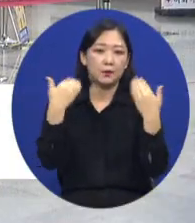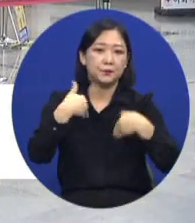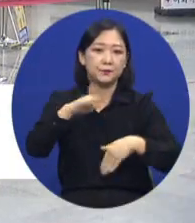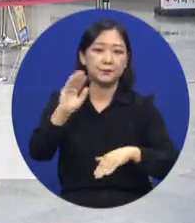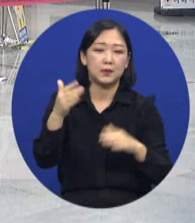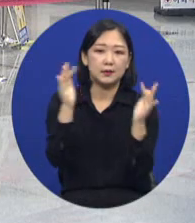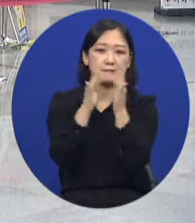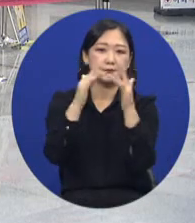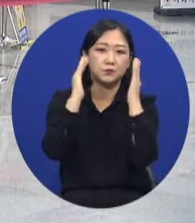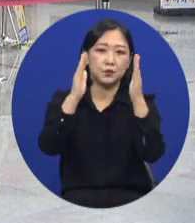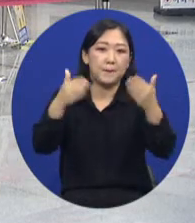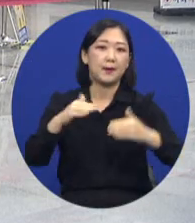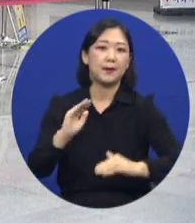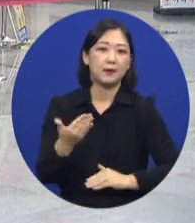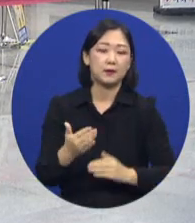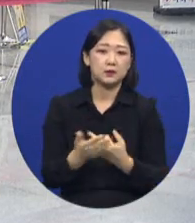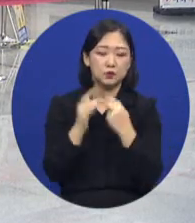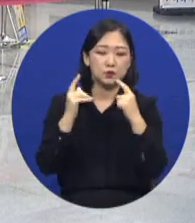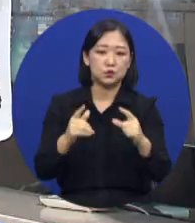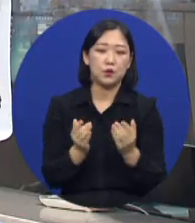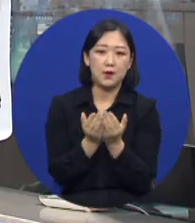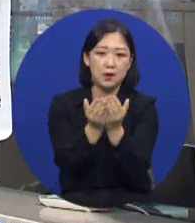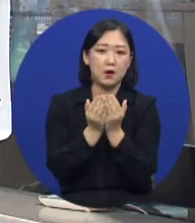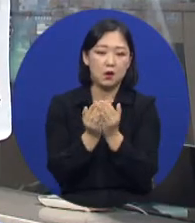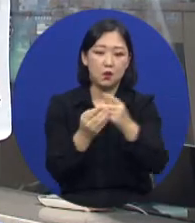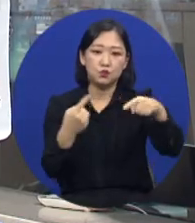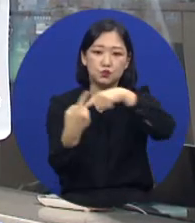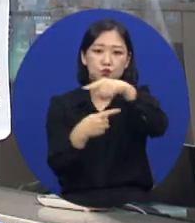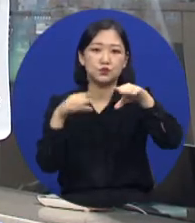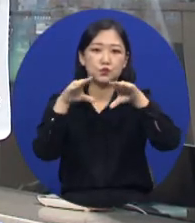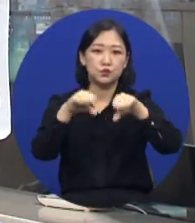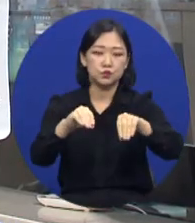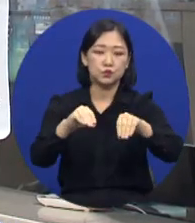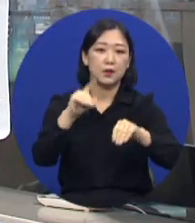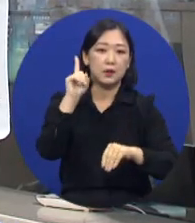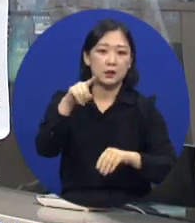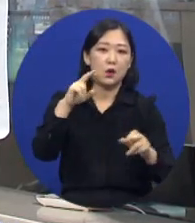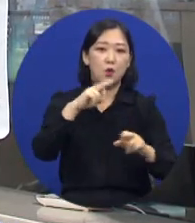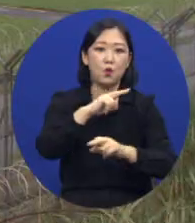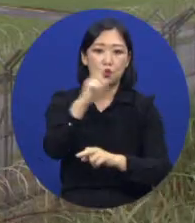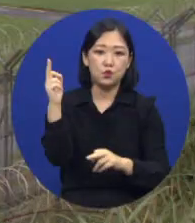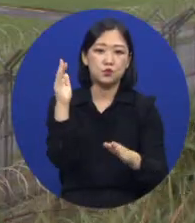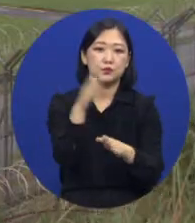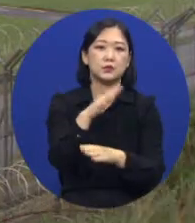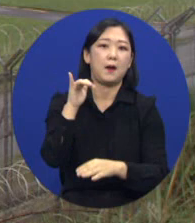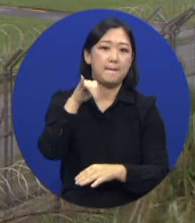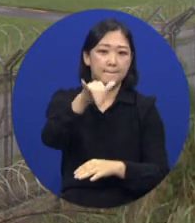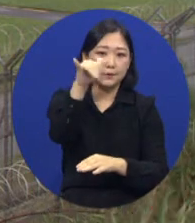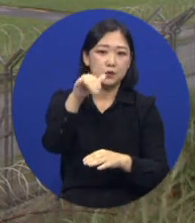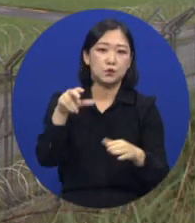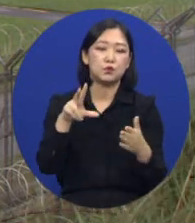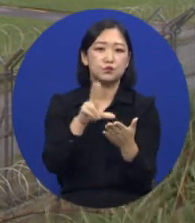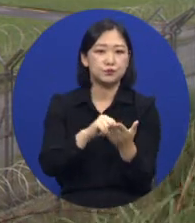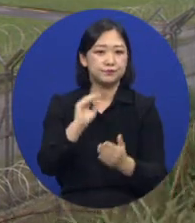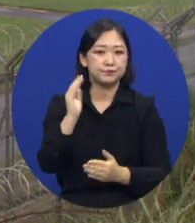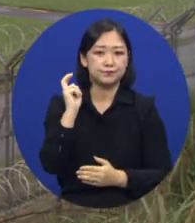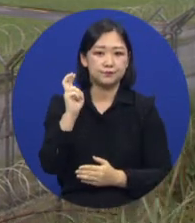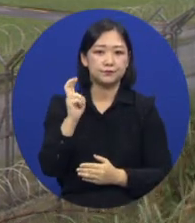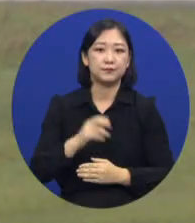받게 됩니다. 현재 제주의 여객선 운항은 모두 통제됐고 내일 오후부터는 항공편 운항도 차질이